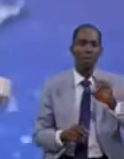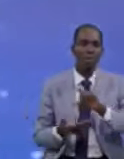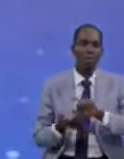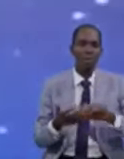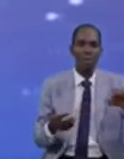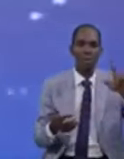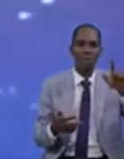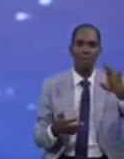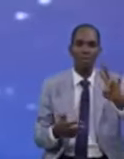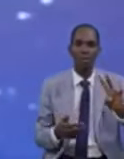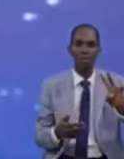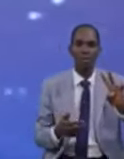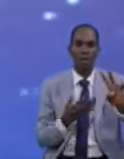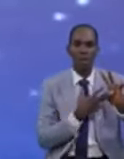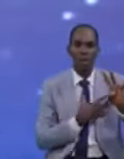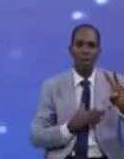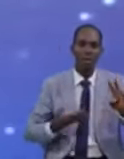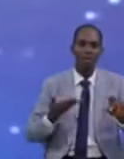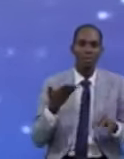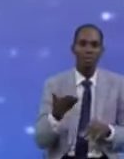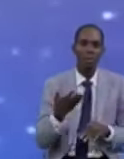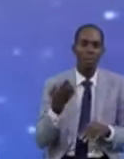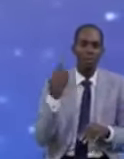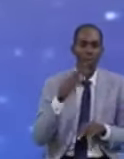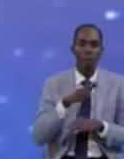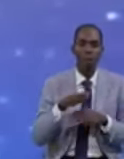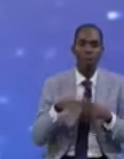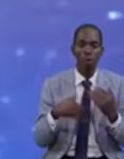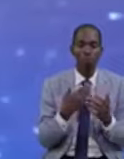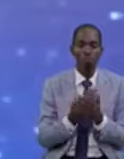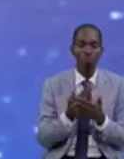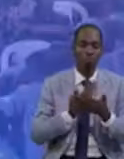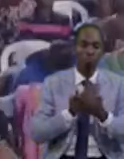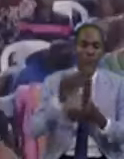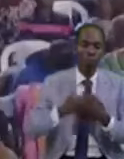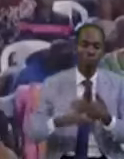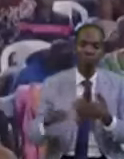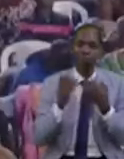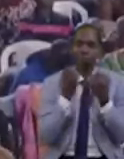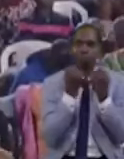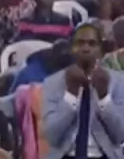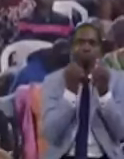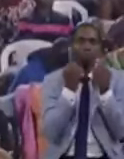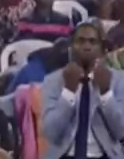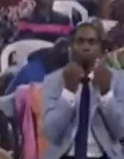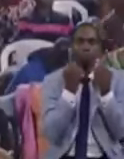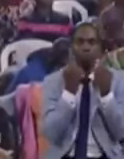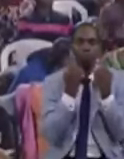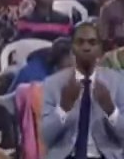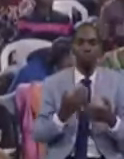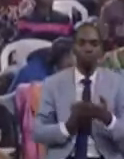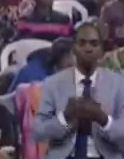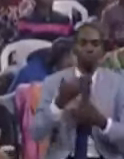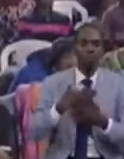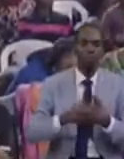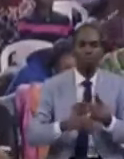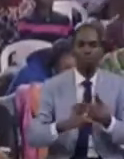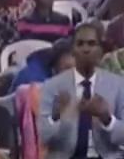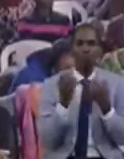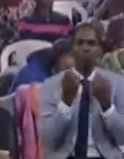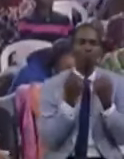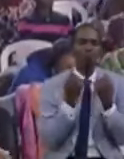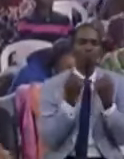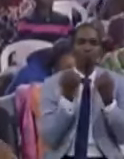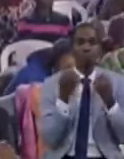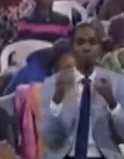37 Marc 7 37 ils étaient dans le plus grand étonnement comme ils l'ont